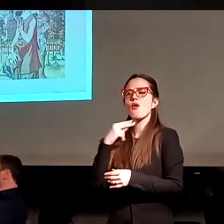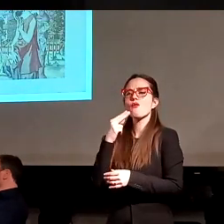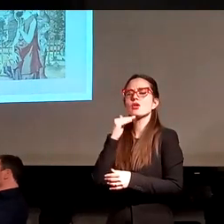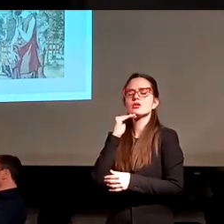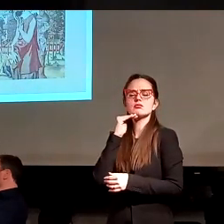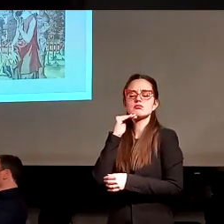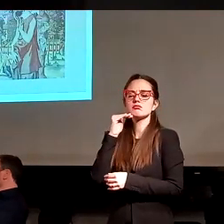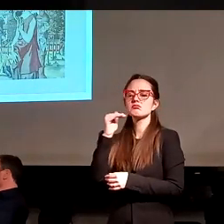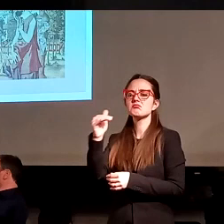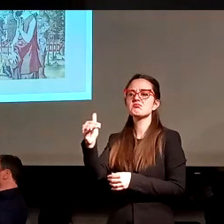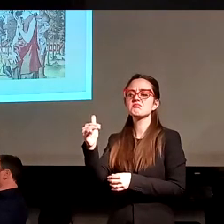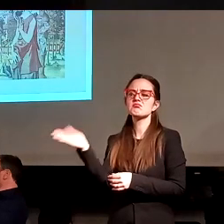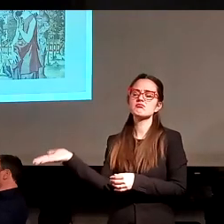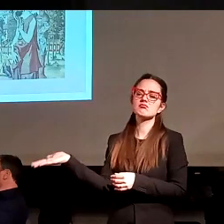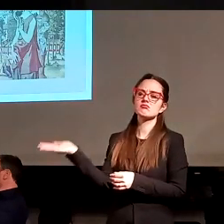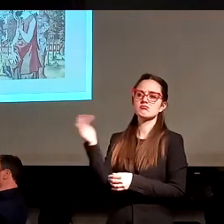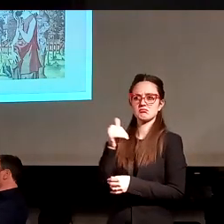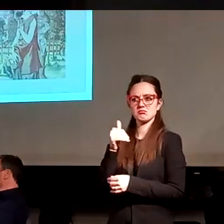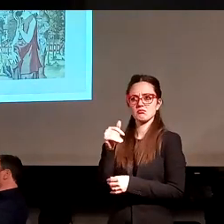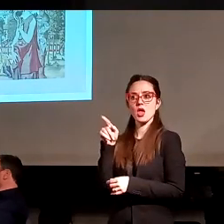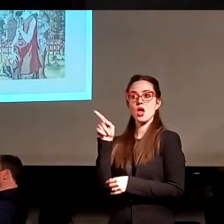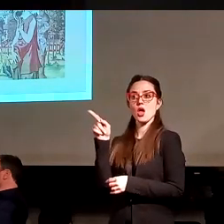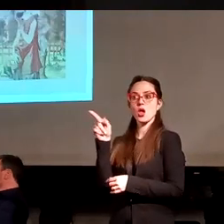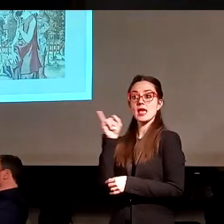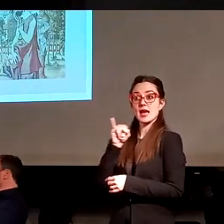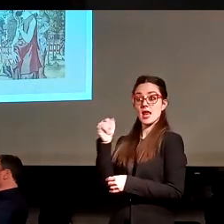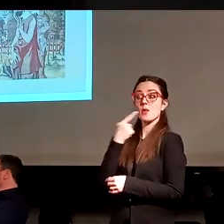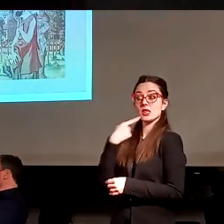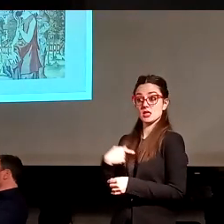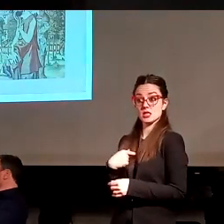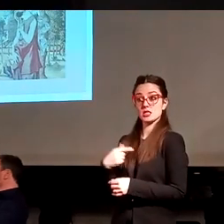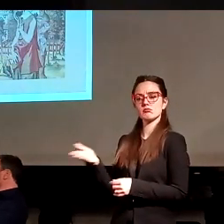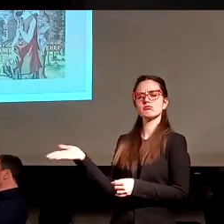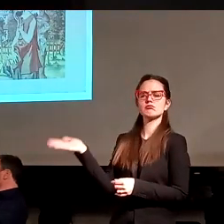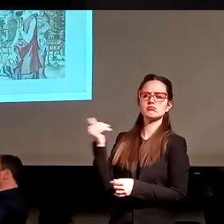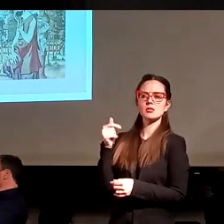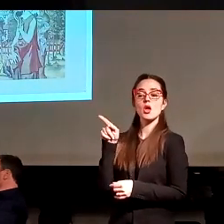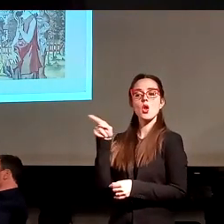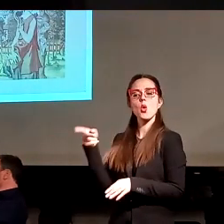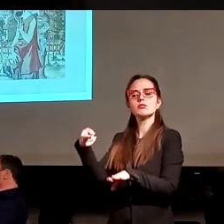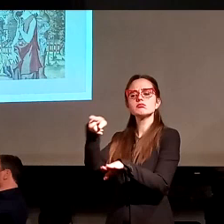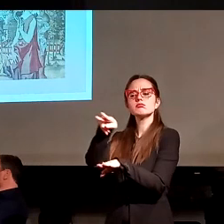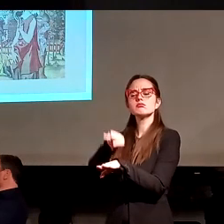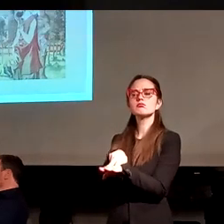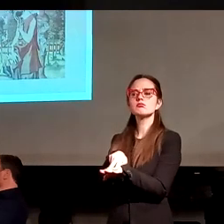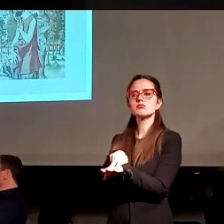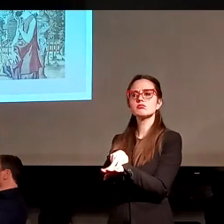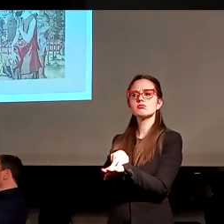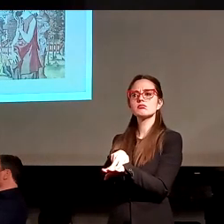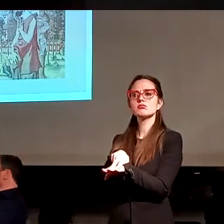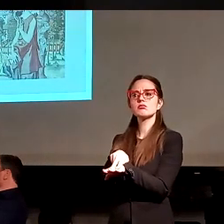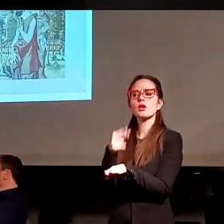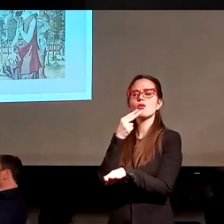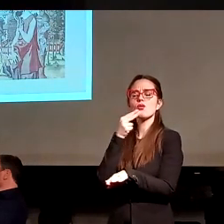ireneo mi disse di entrare stava sulla branda e fumava mi